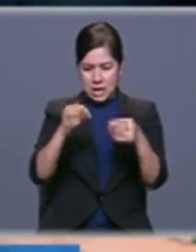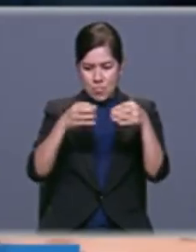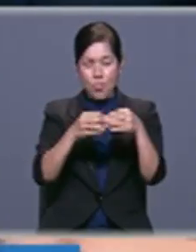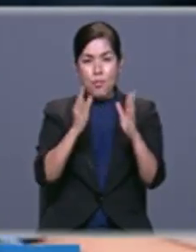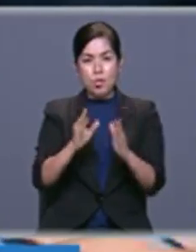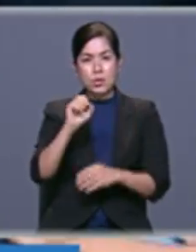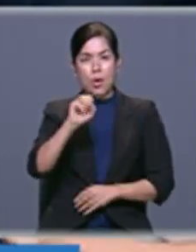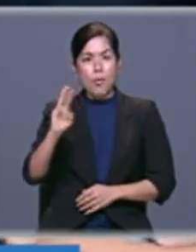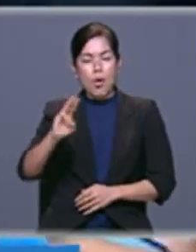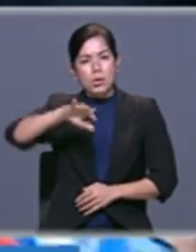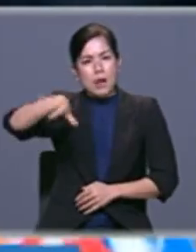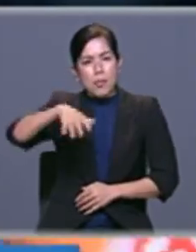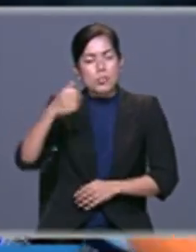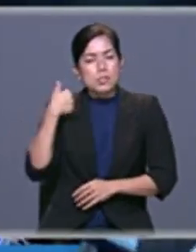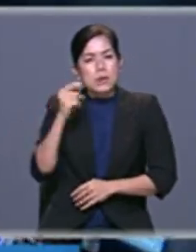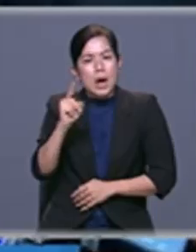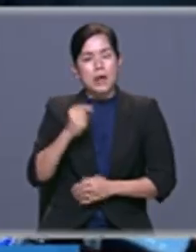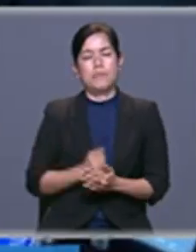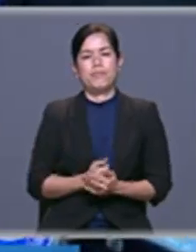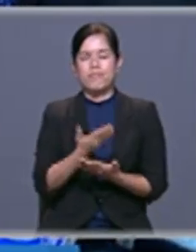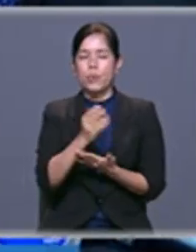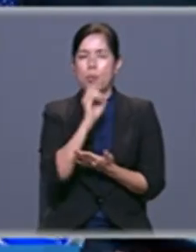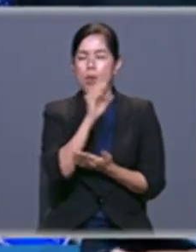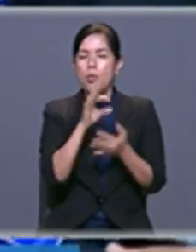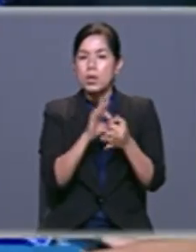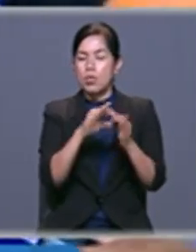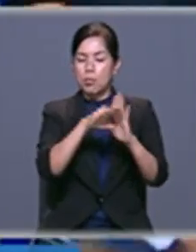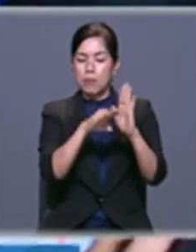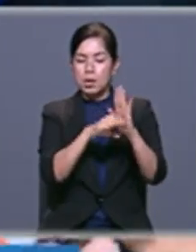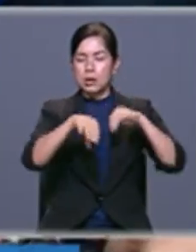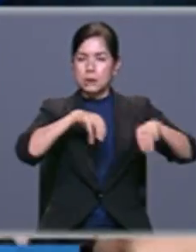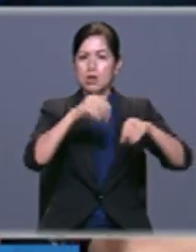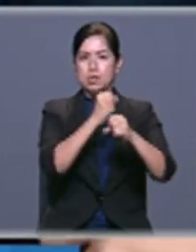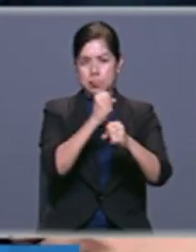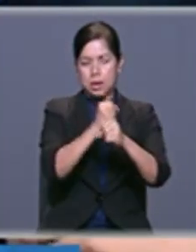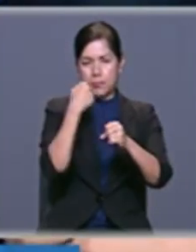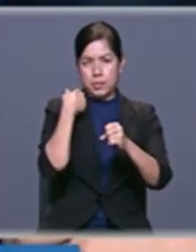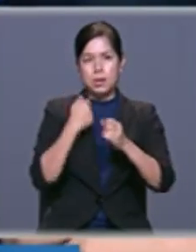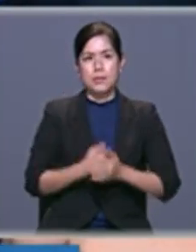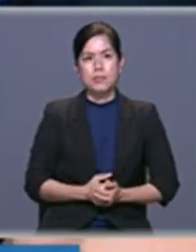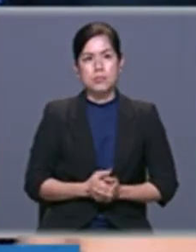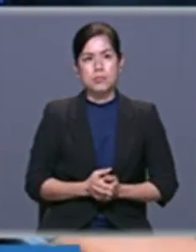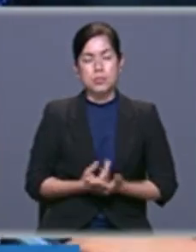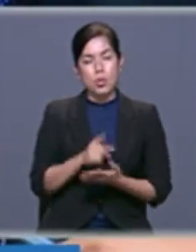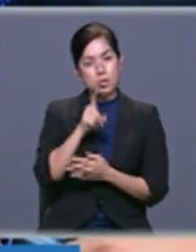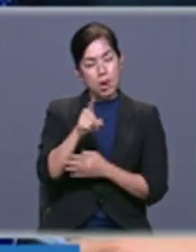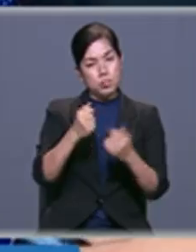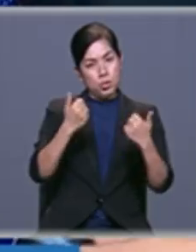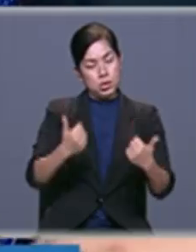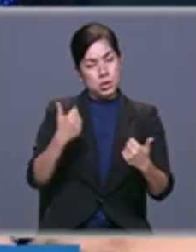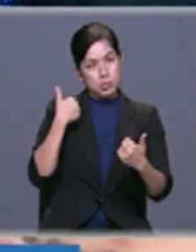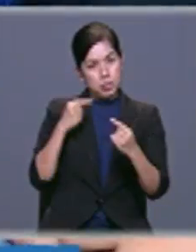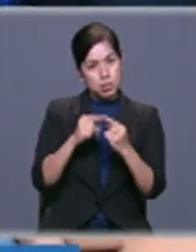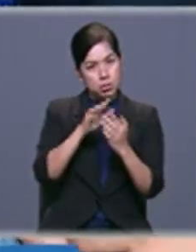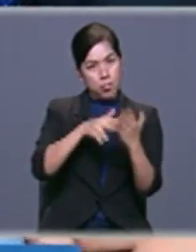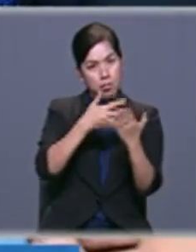ก็ดำเนินการไปตามขั้นตอนนะครับ วันนี้มีการเรียกประชุมด้วยใช่ไหมคร ับไม่รู้สิ ถ้าวันนี้เห็นท่านนรงมา